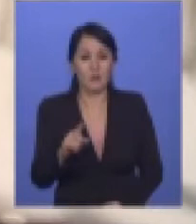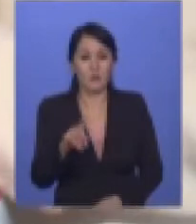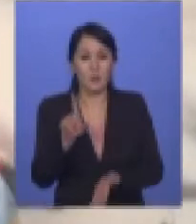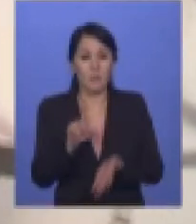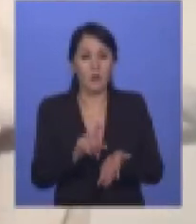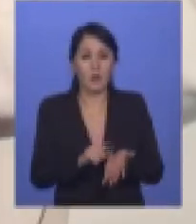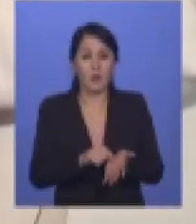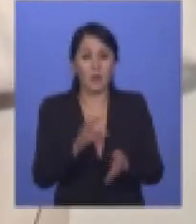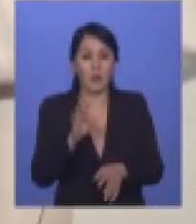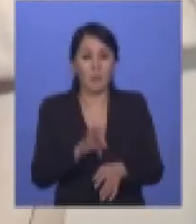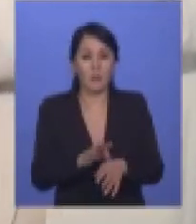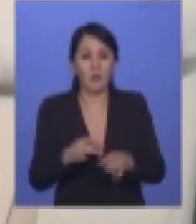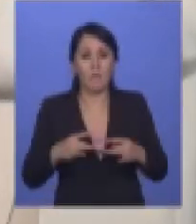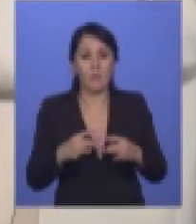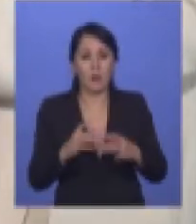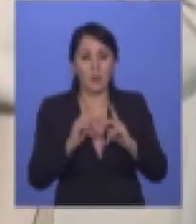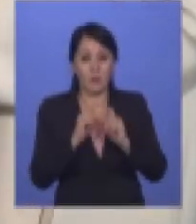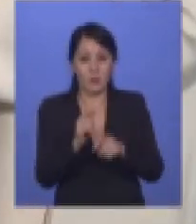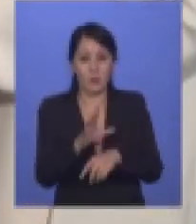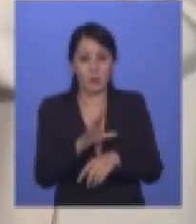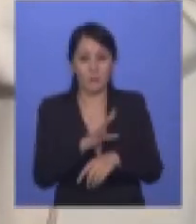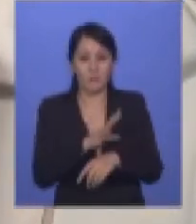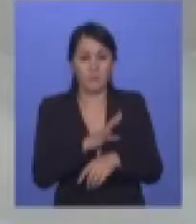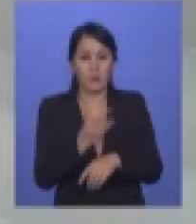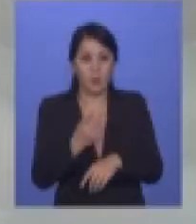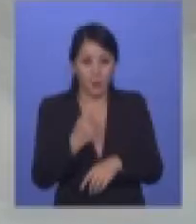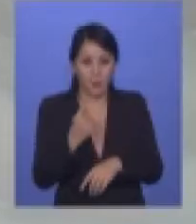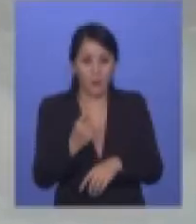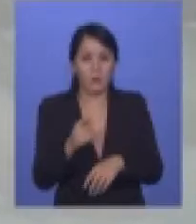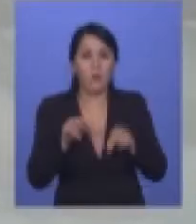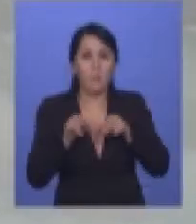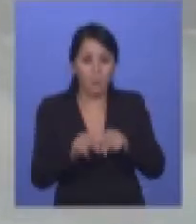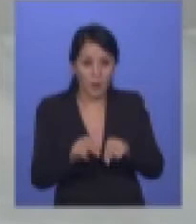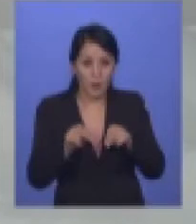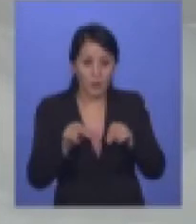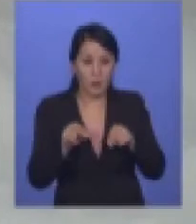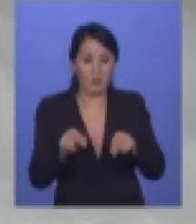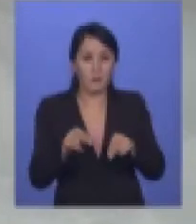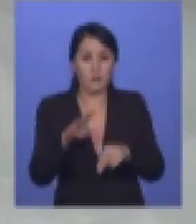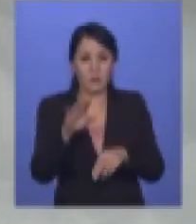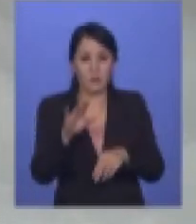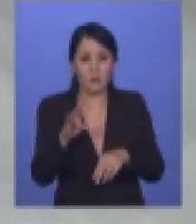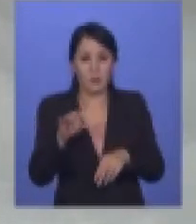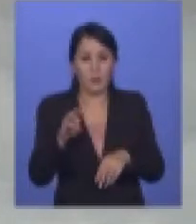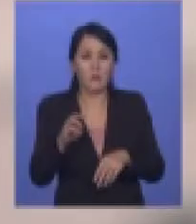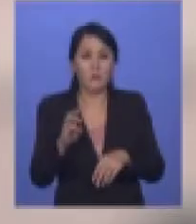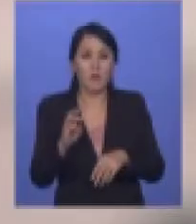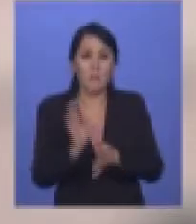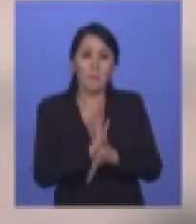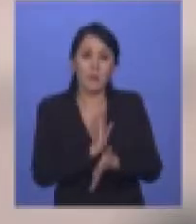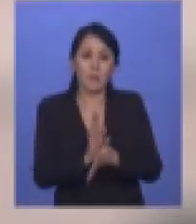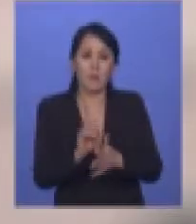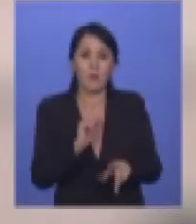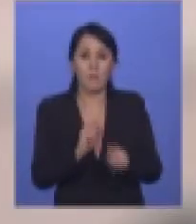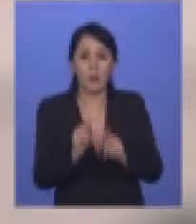зейнеткер пациенттерді мерекемен құттықтап сыйлықтарын табыстады. Айта кетейік, петропавлдықтар мұнда қант диабеті бойынша тегін скринингтен өте